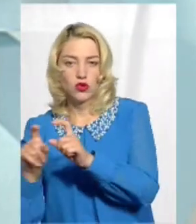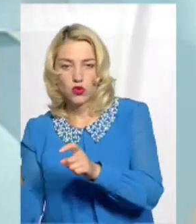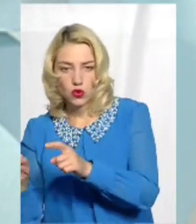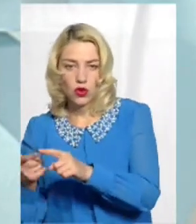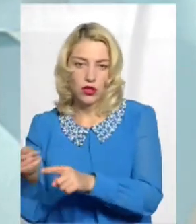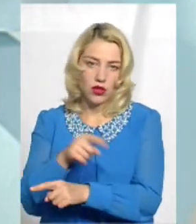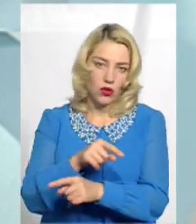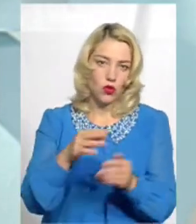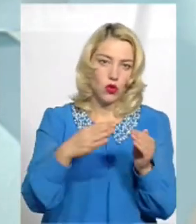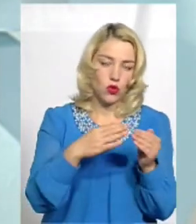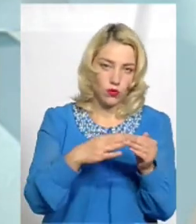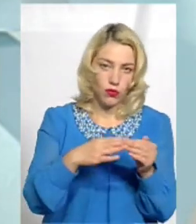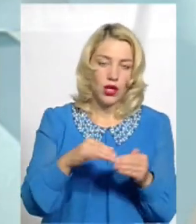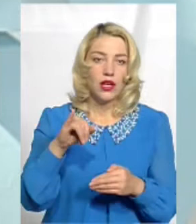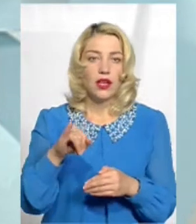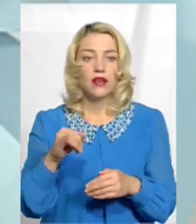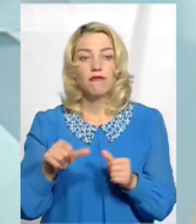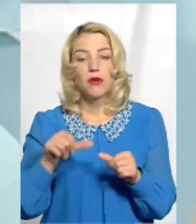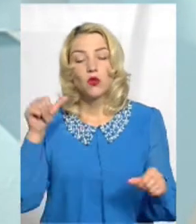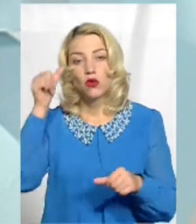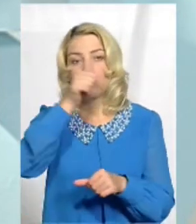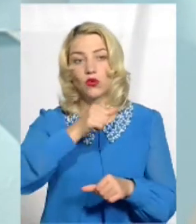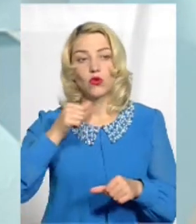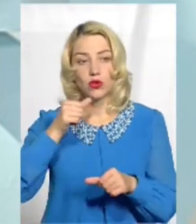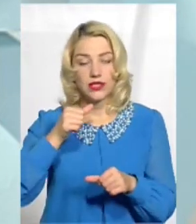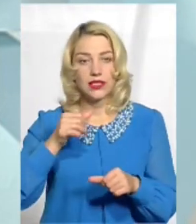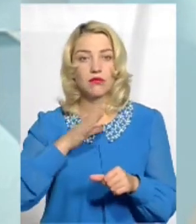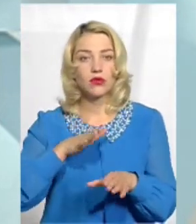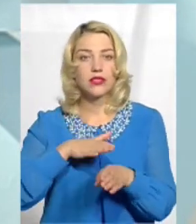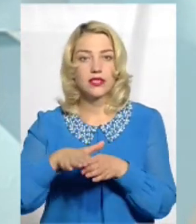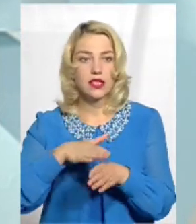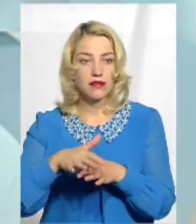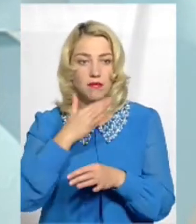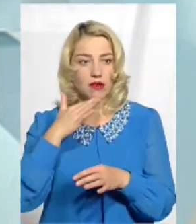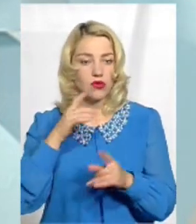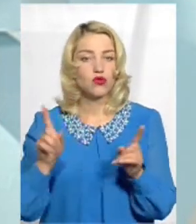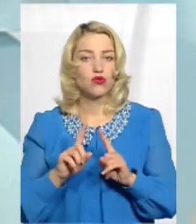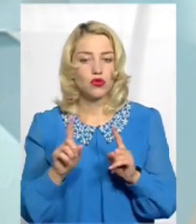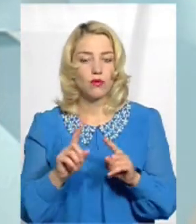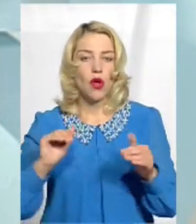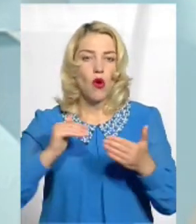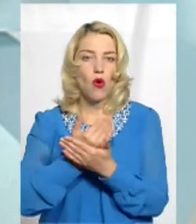Але, скажімо, в минулому році здійснено чимало для того, щоб оновити